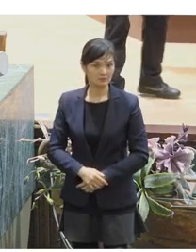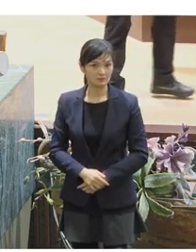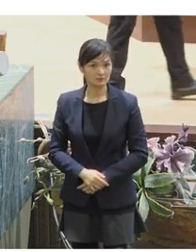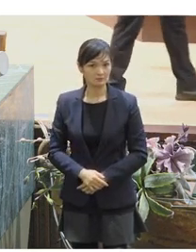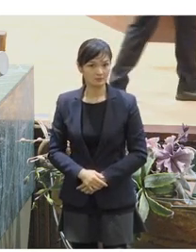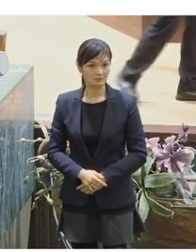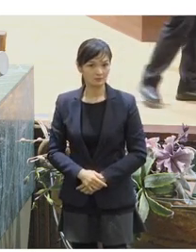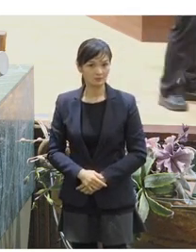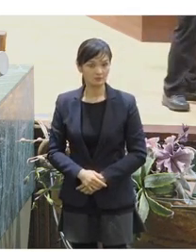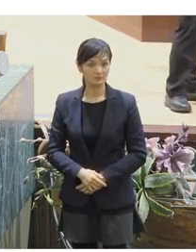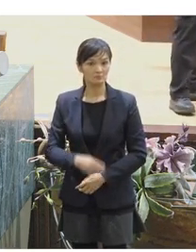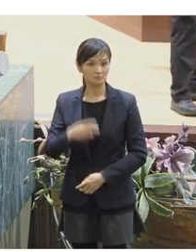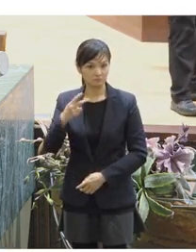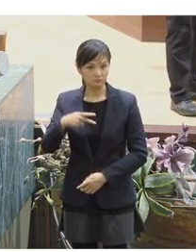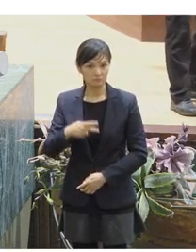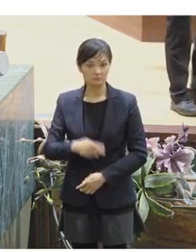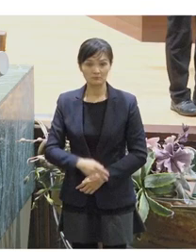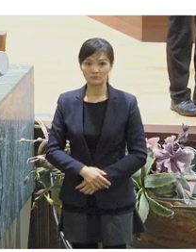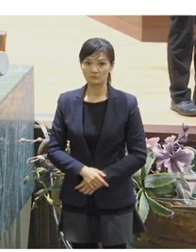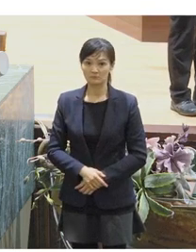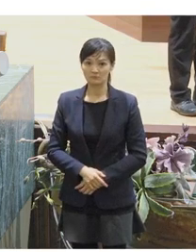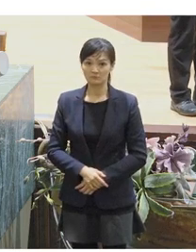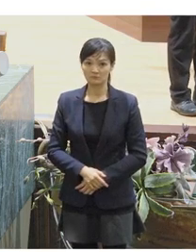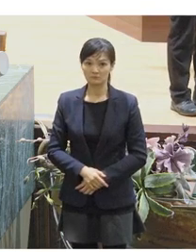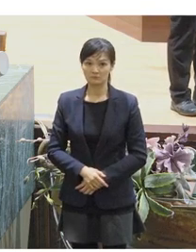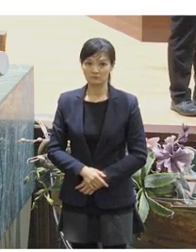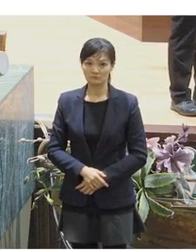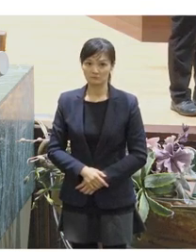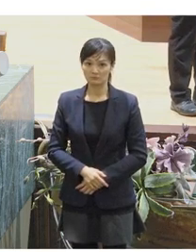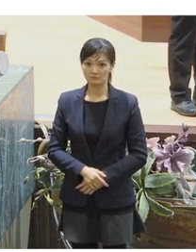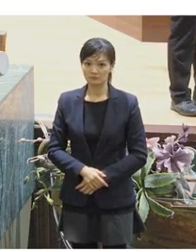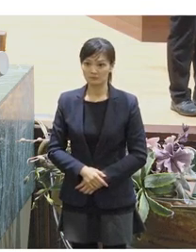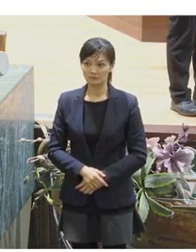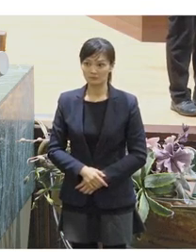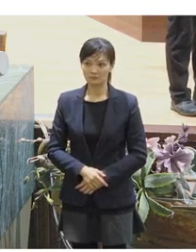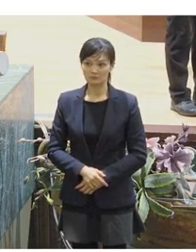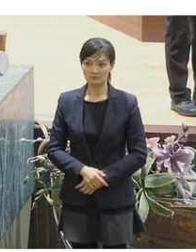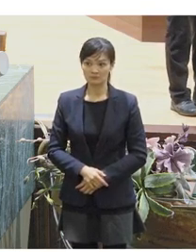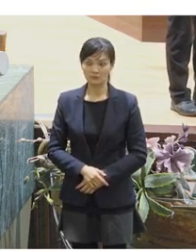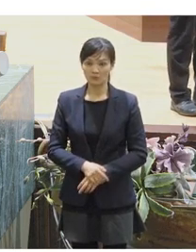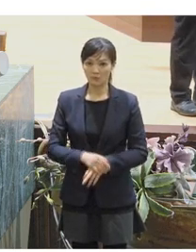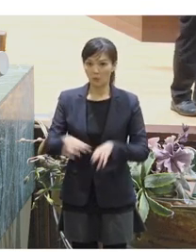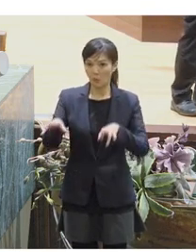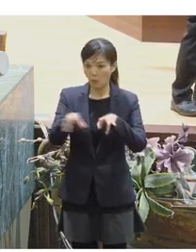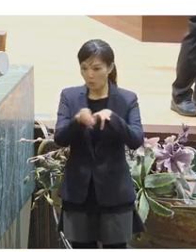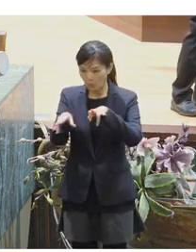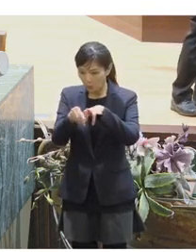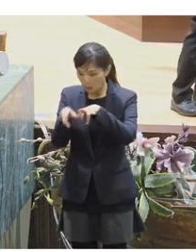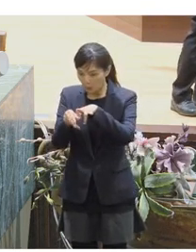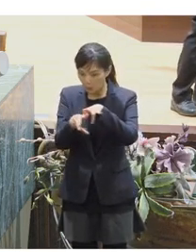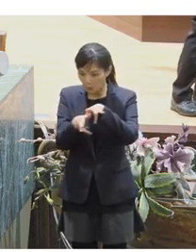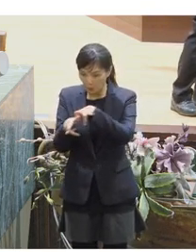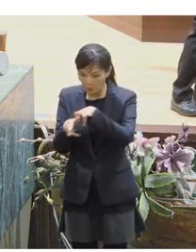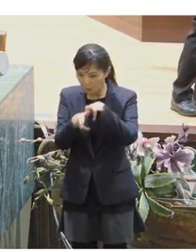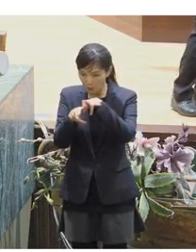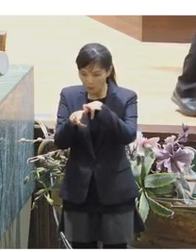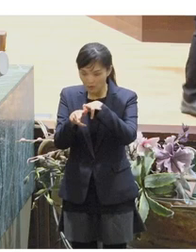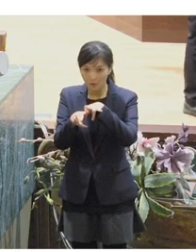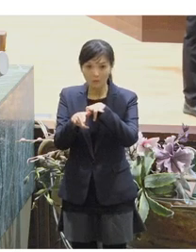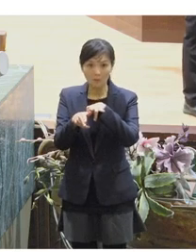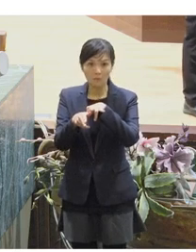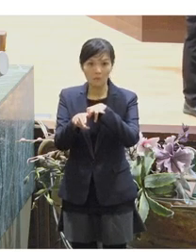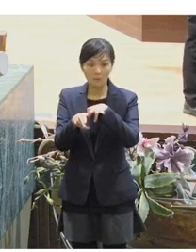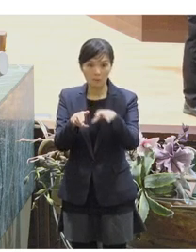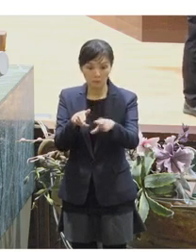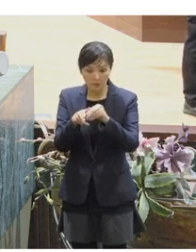结果我们空白到什么？我们空白到不同的炉渣跟那个这